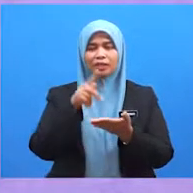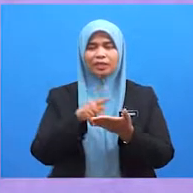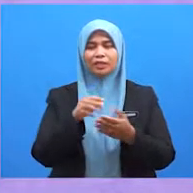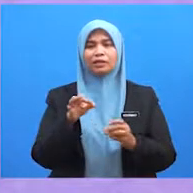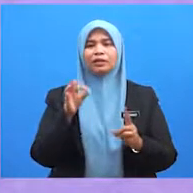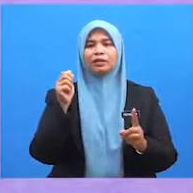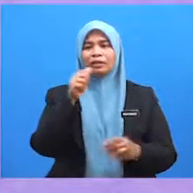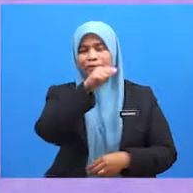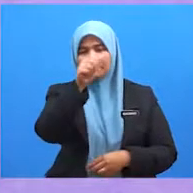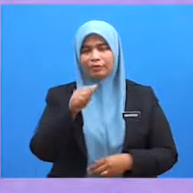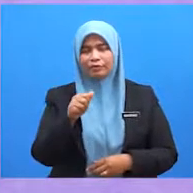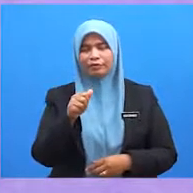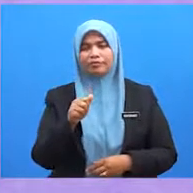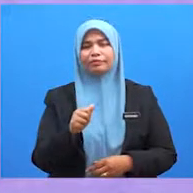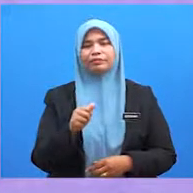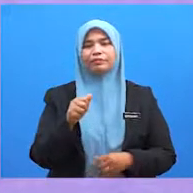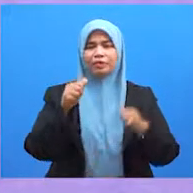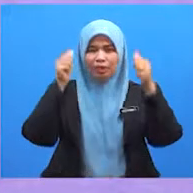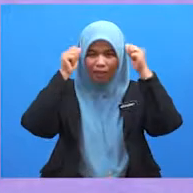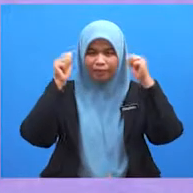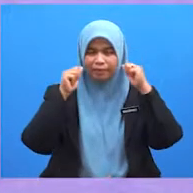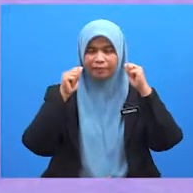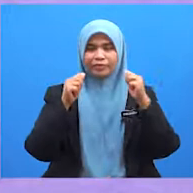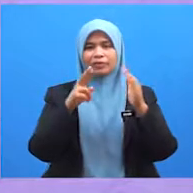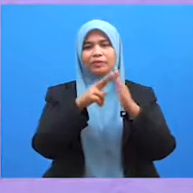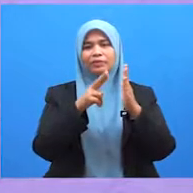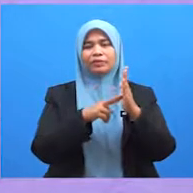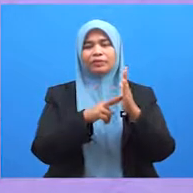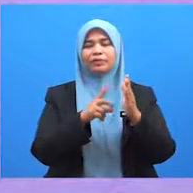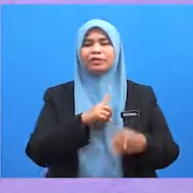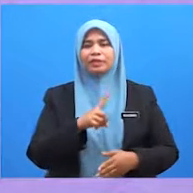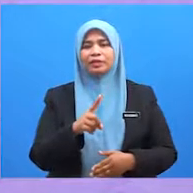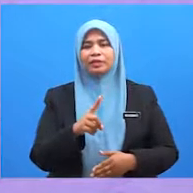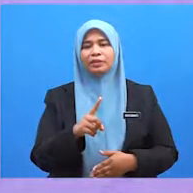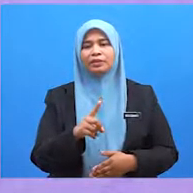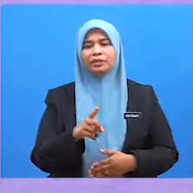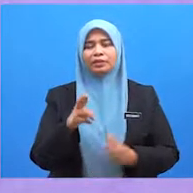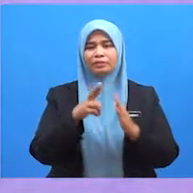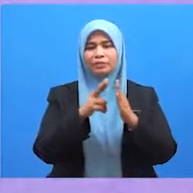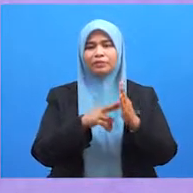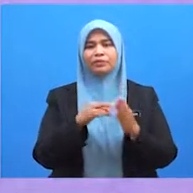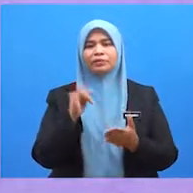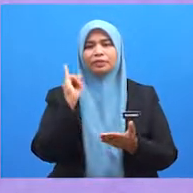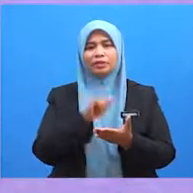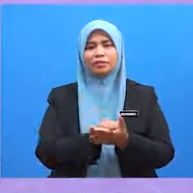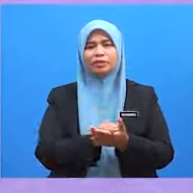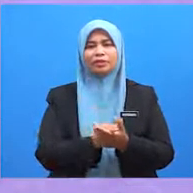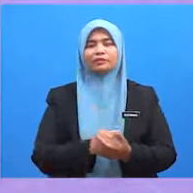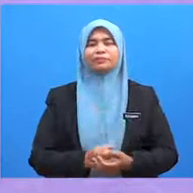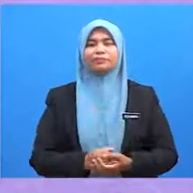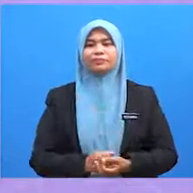membaca Al-Quran, rukun iman, rukun Islam, cara beribadat, akhlak dan bernasyid.